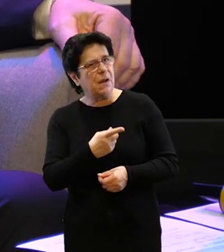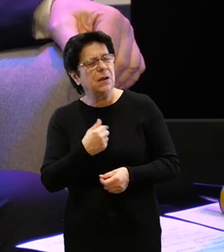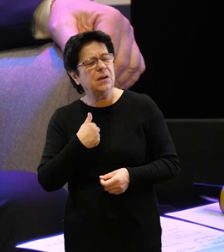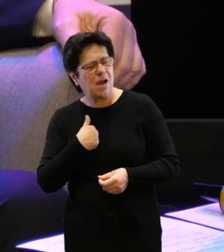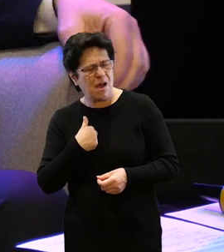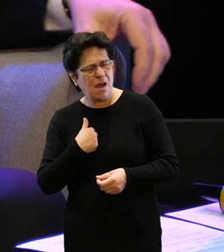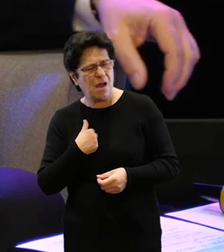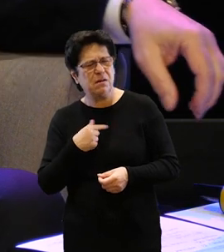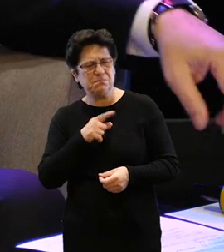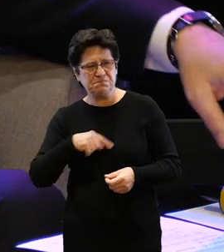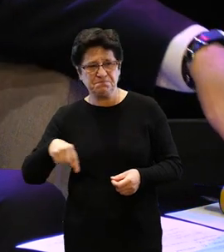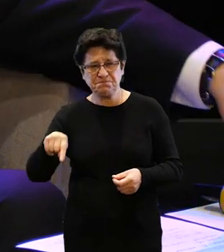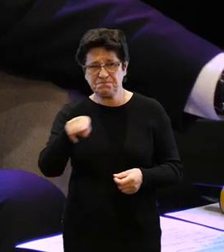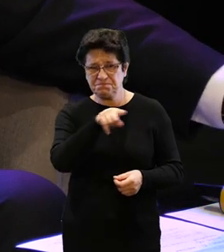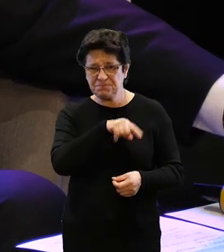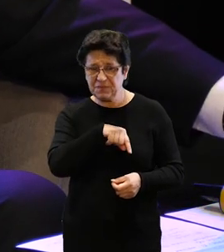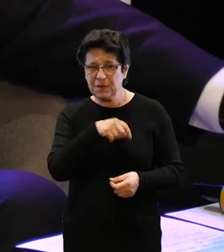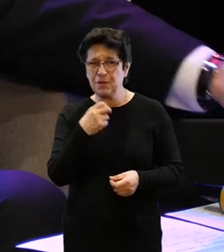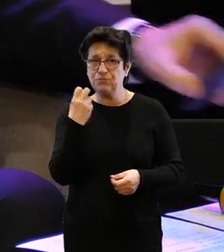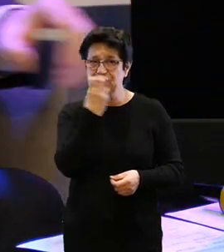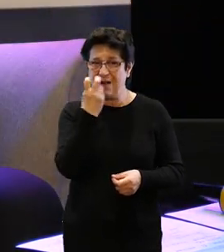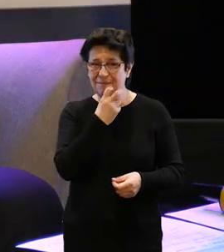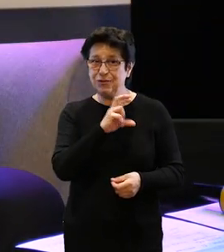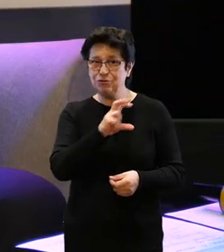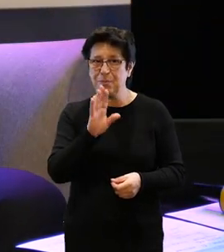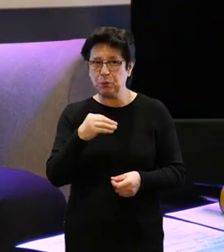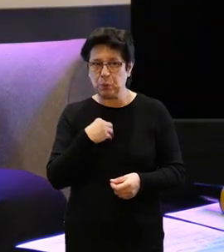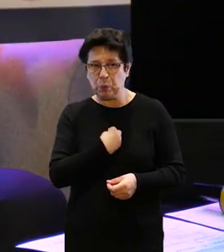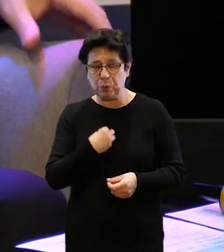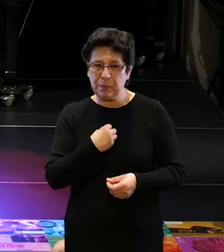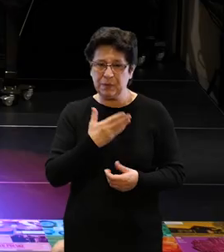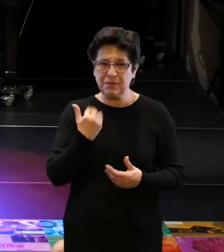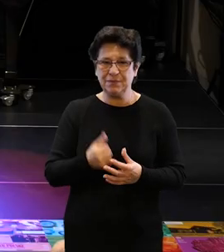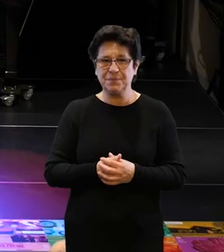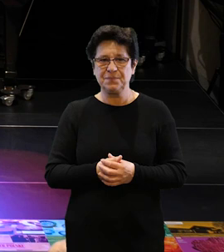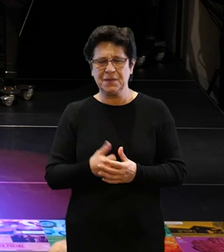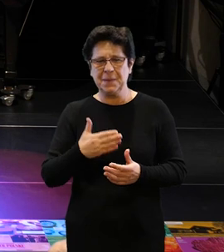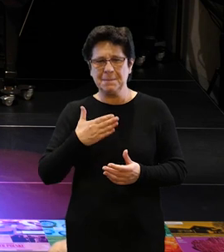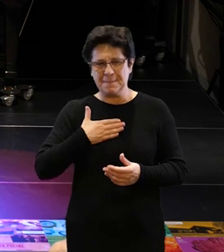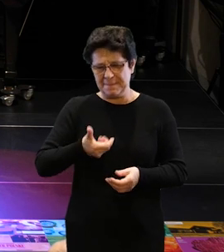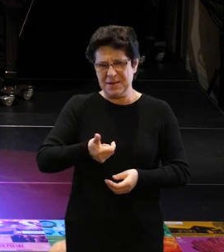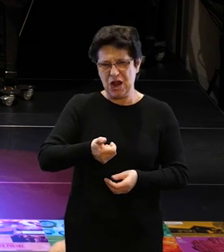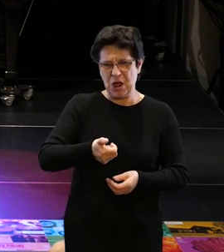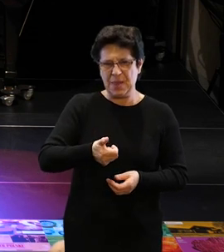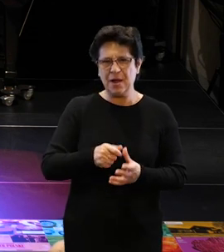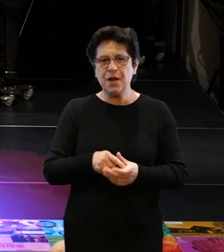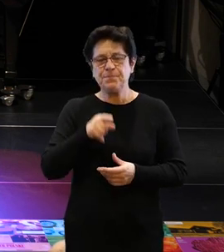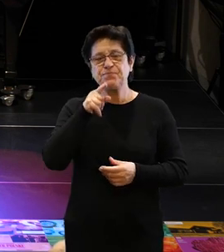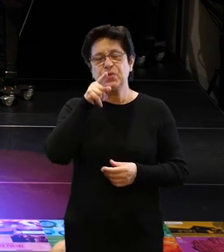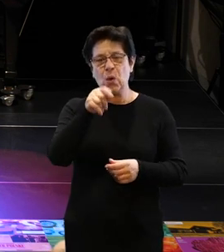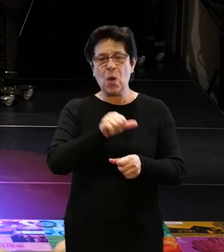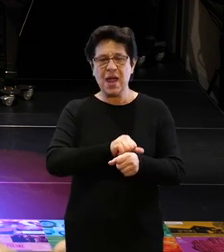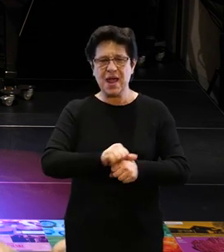nadzieję że to państwa nie będzie nudzić dostałem taki tutaj ład to jest jakby to powiedzieć